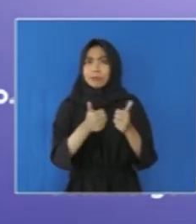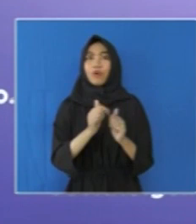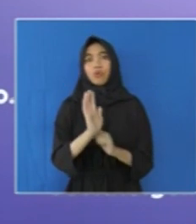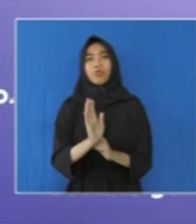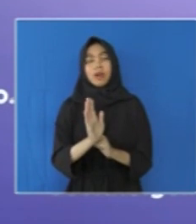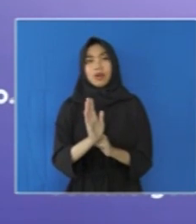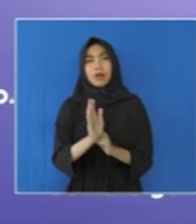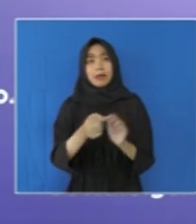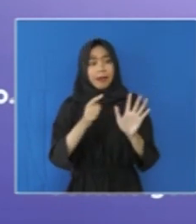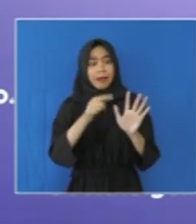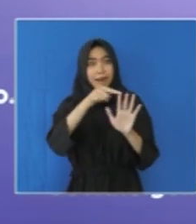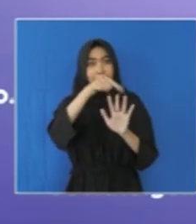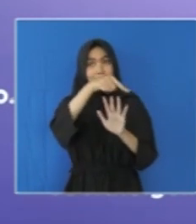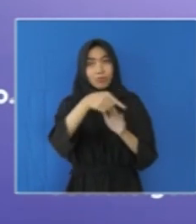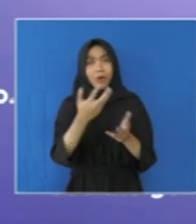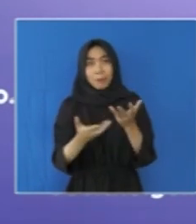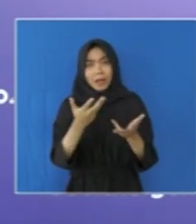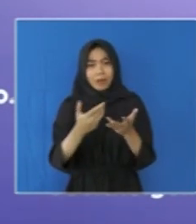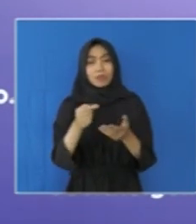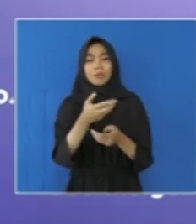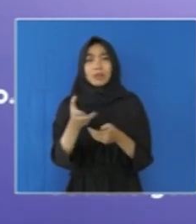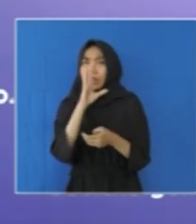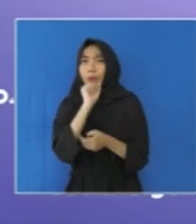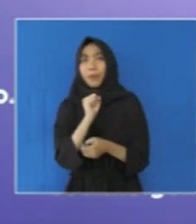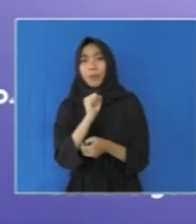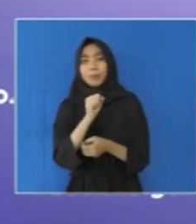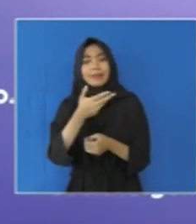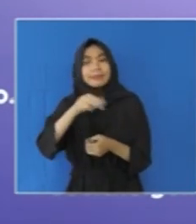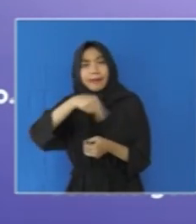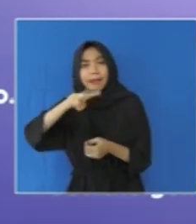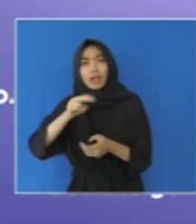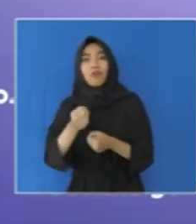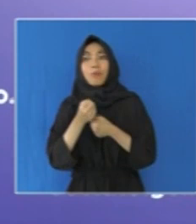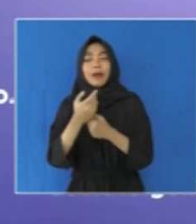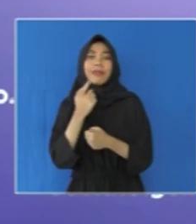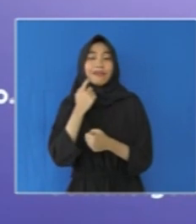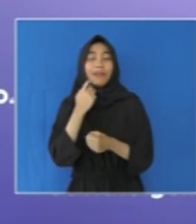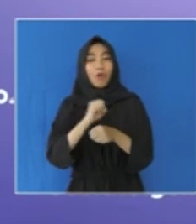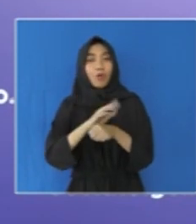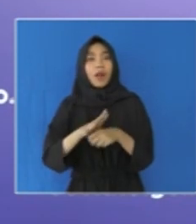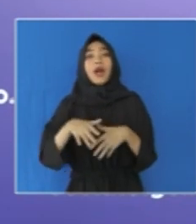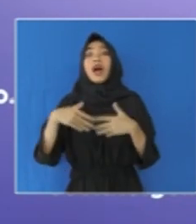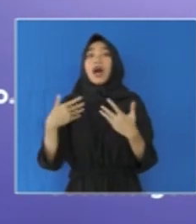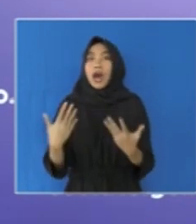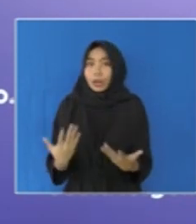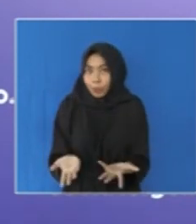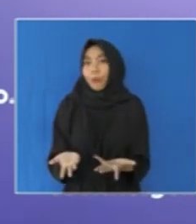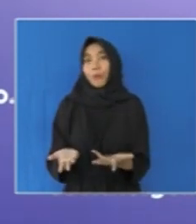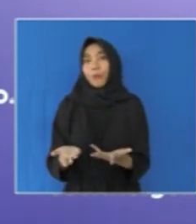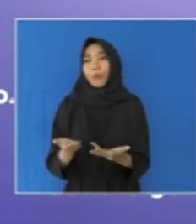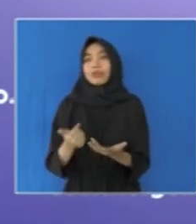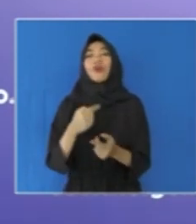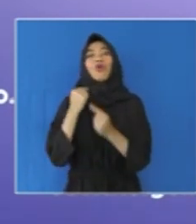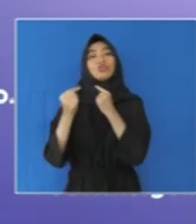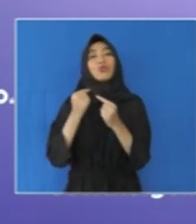yang bisa digunakan bukan hanya untuk mendapatkan informasi namun juga bisa digunakan untuk melaksanakan